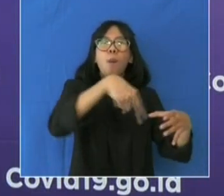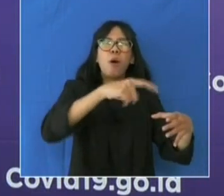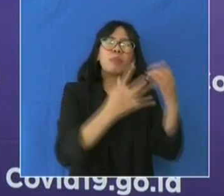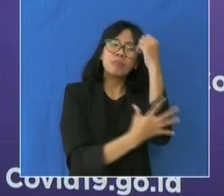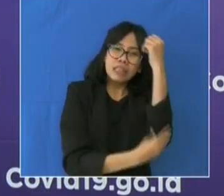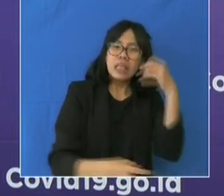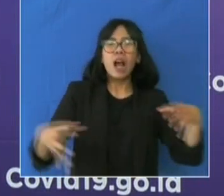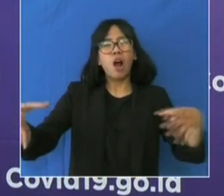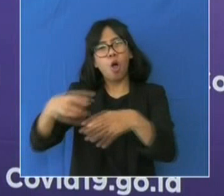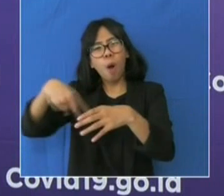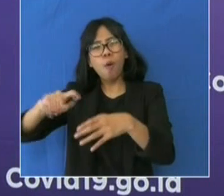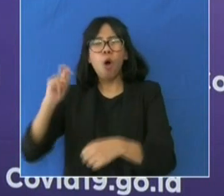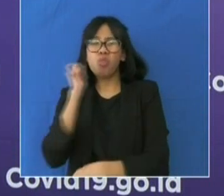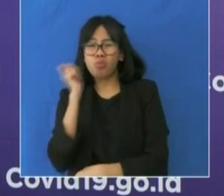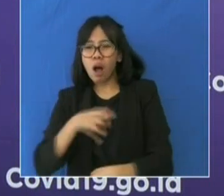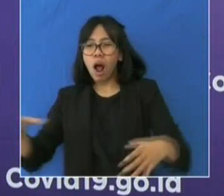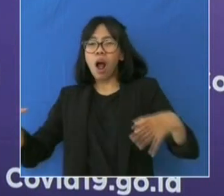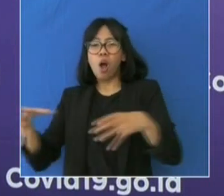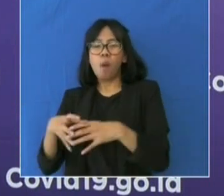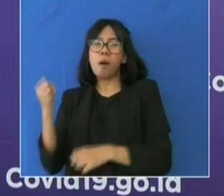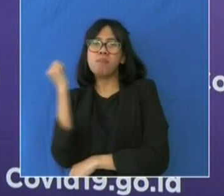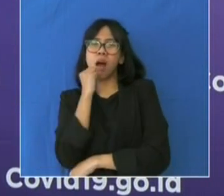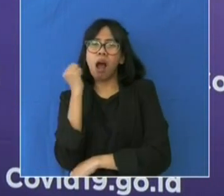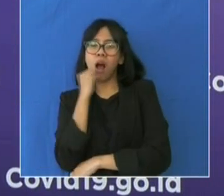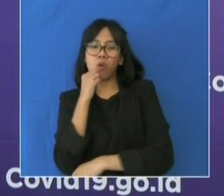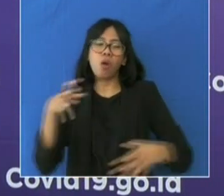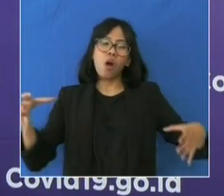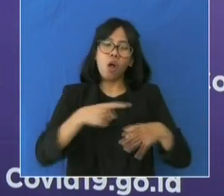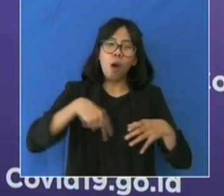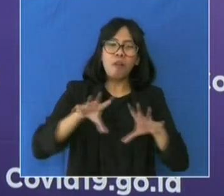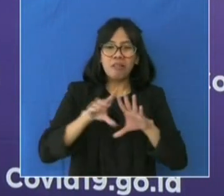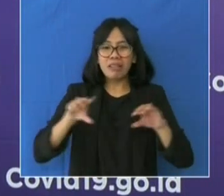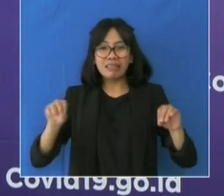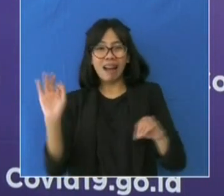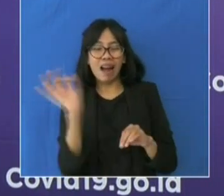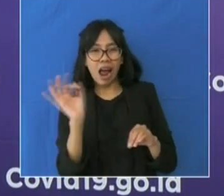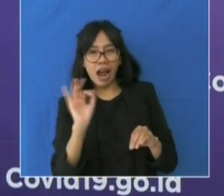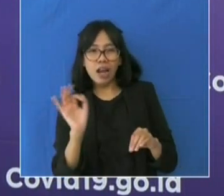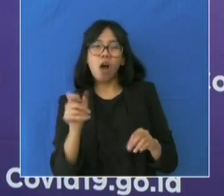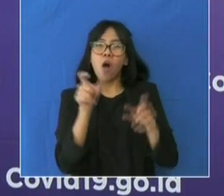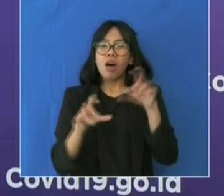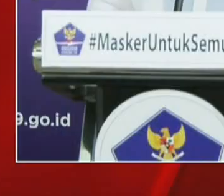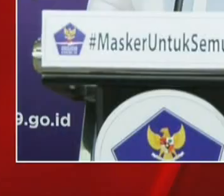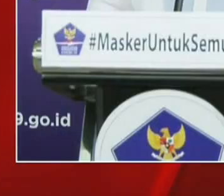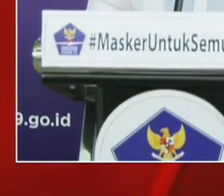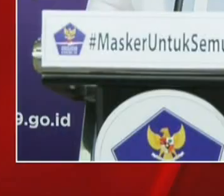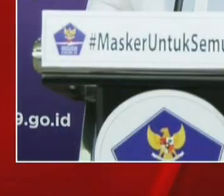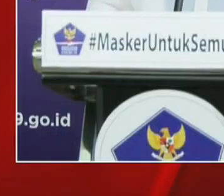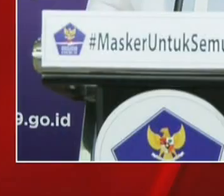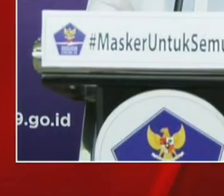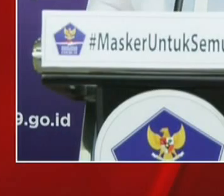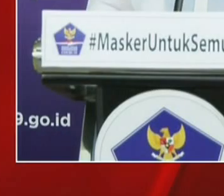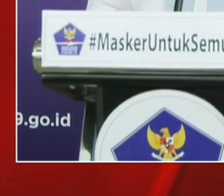para lanjut usia pengangguran pengungsi tunawisma tenaga medis dan siapa saja yang